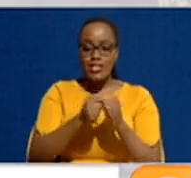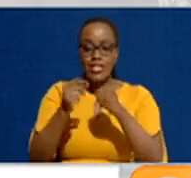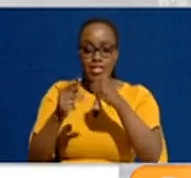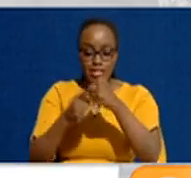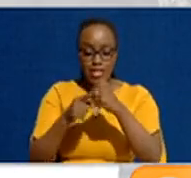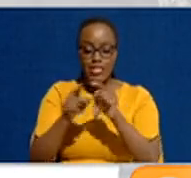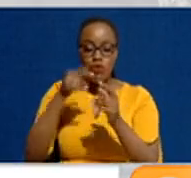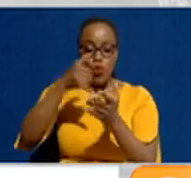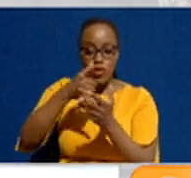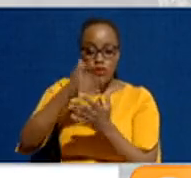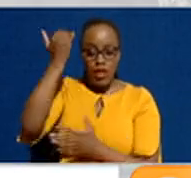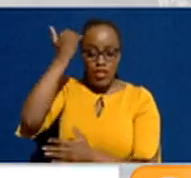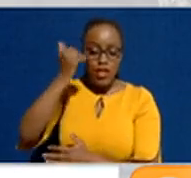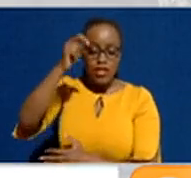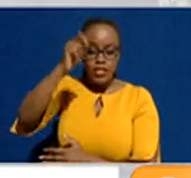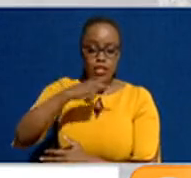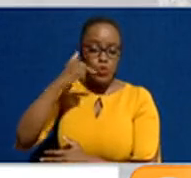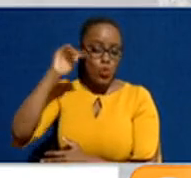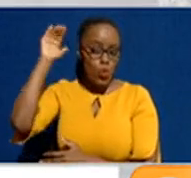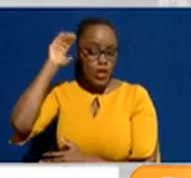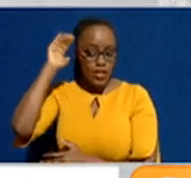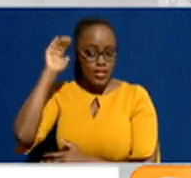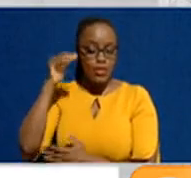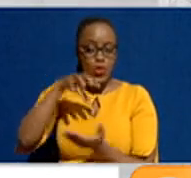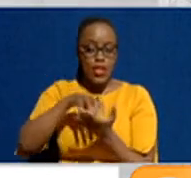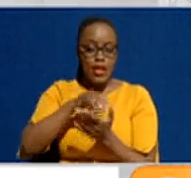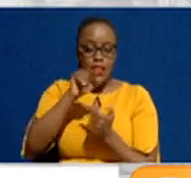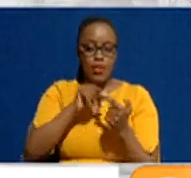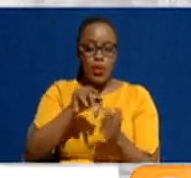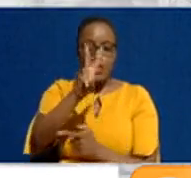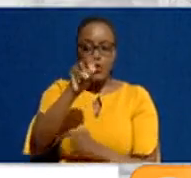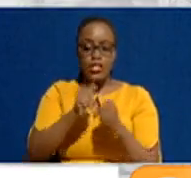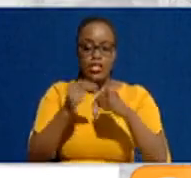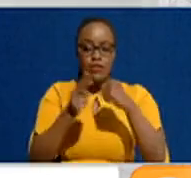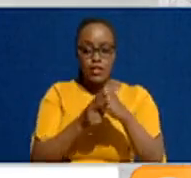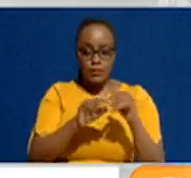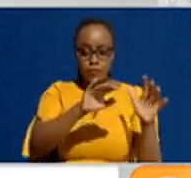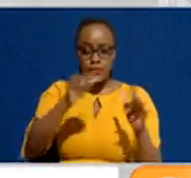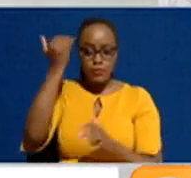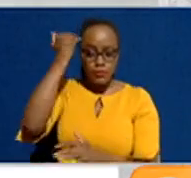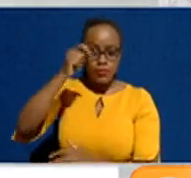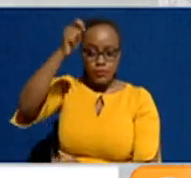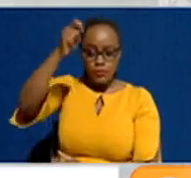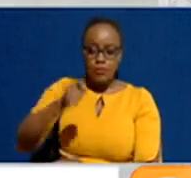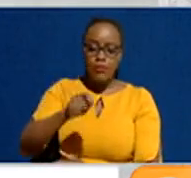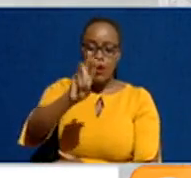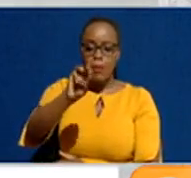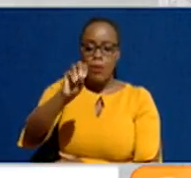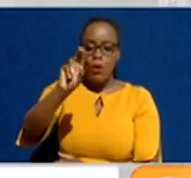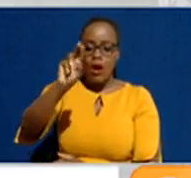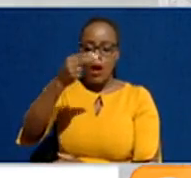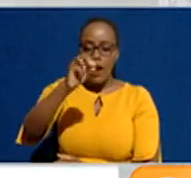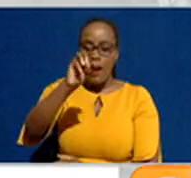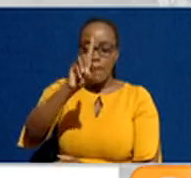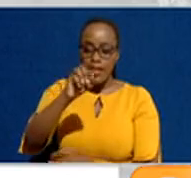na alikuwa miongoni mwa majaji waliosikiza kesi ya mwaka 2017. Jaji Muhammad Ibrahim alijiunga na mahakama